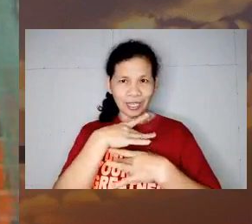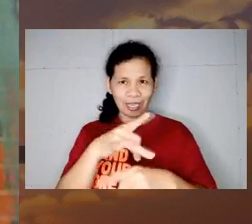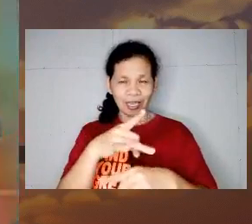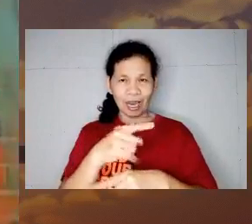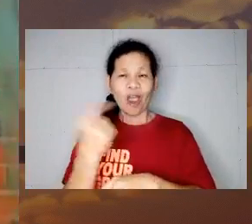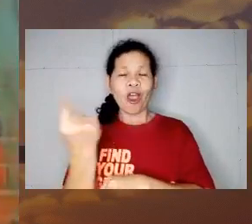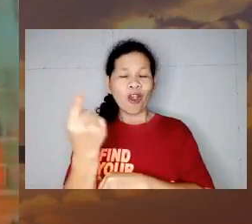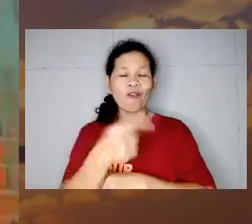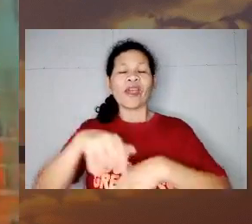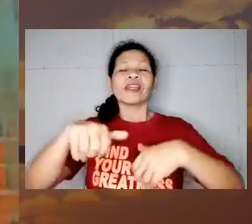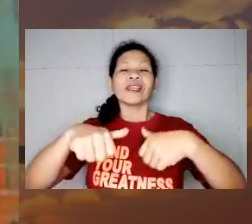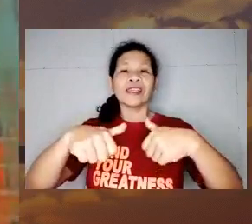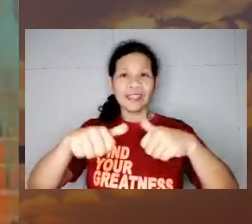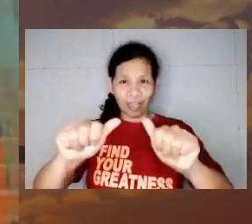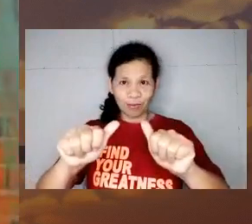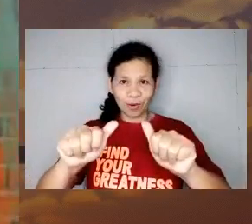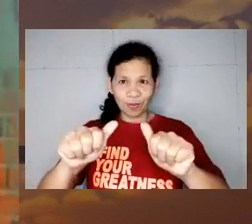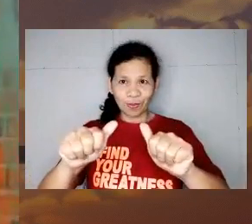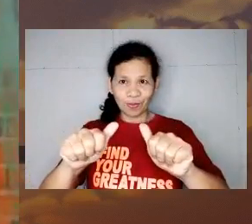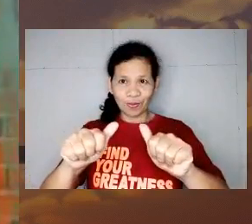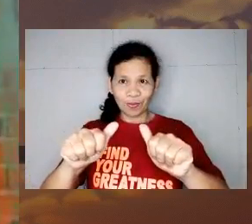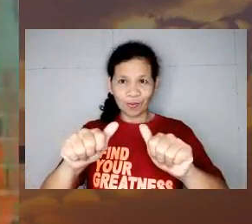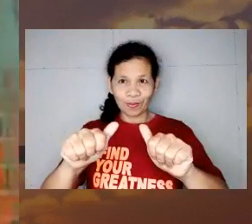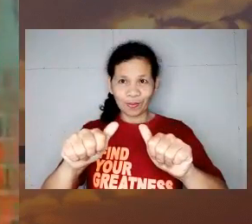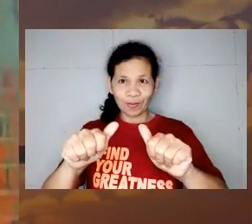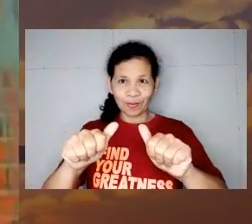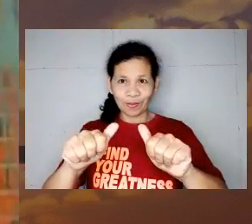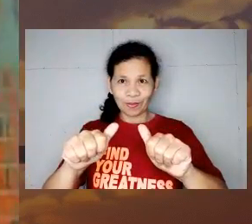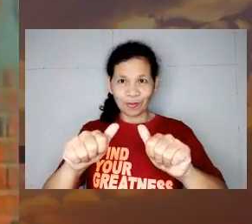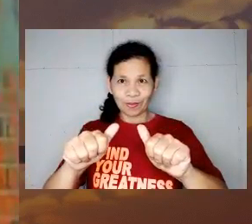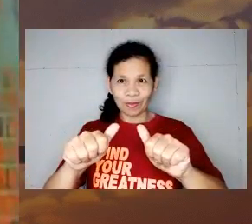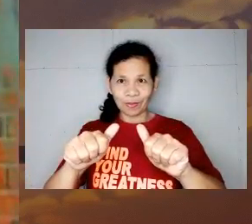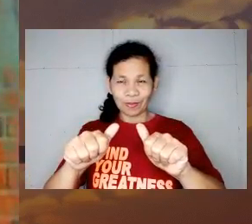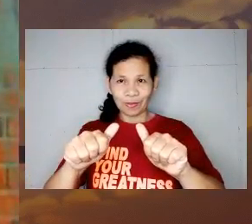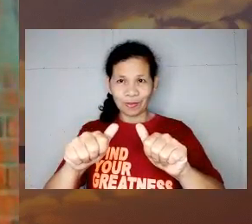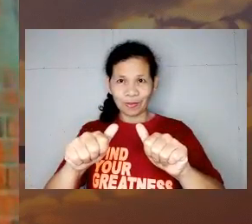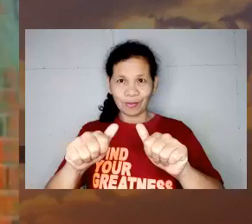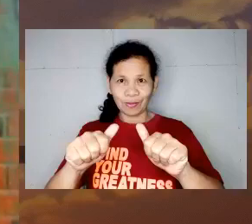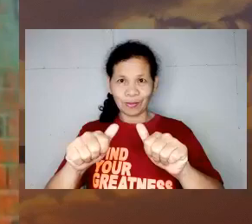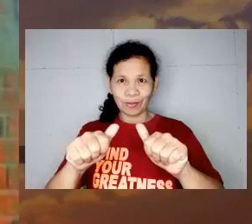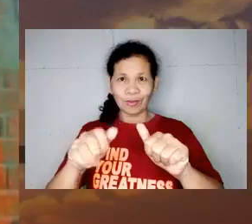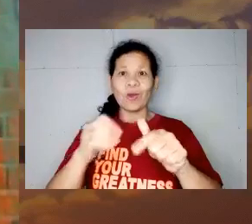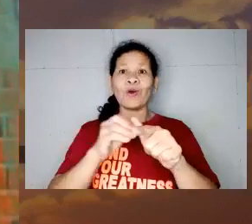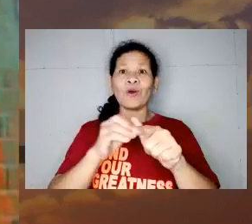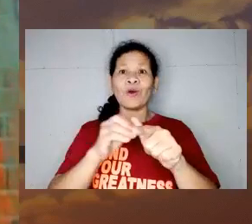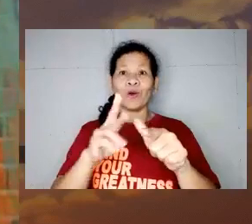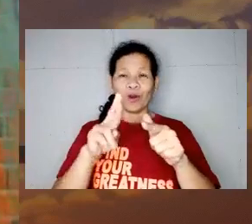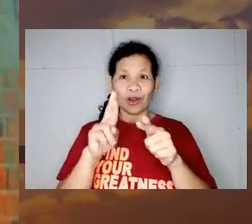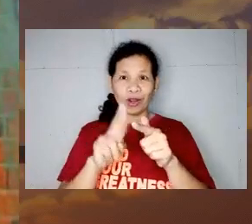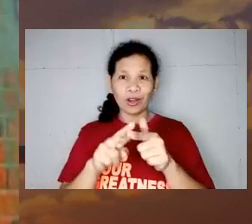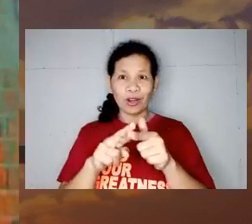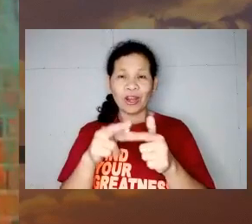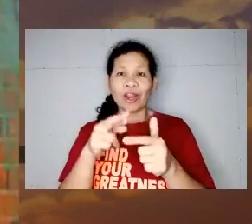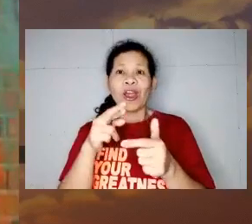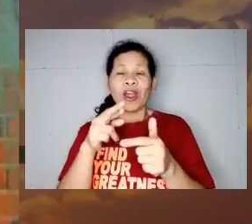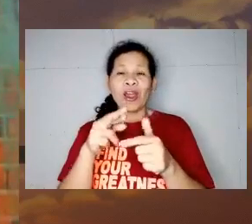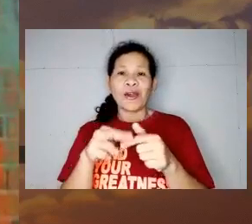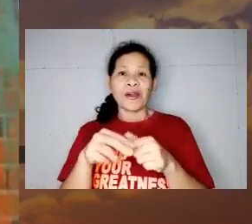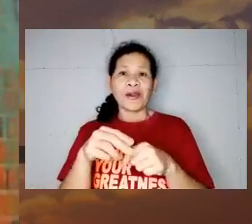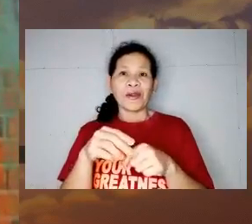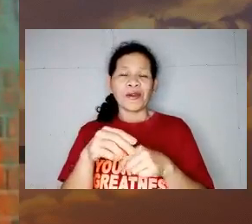approve of, at kung maari, ikaw ang kanilang pinaka-the best na